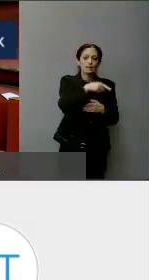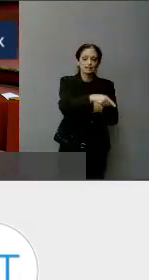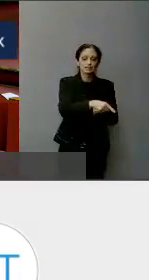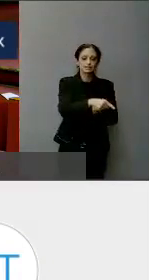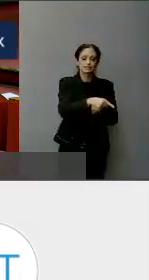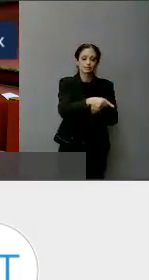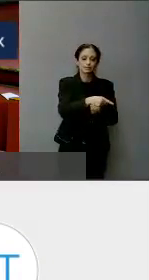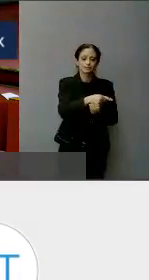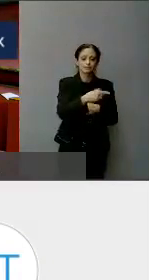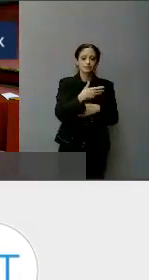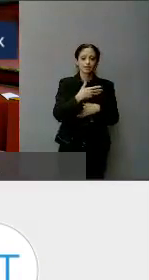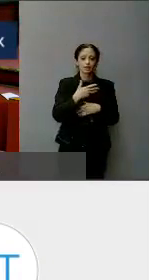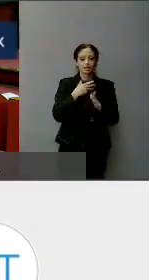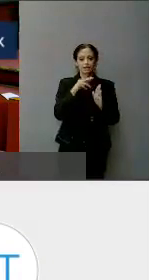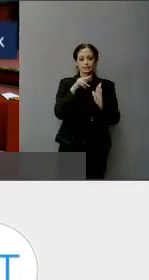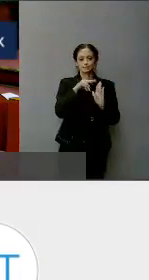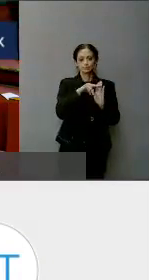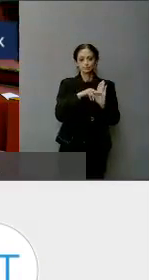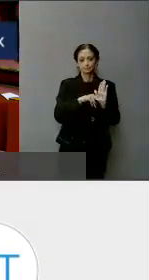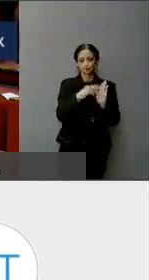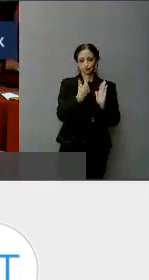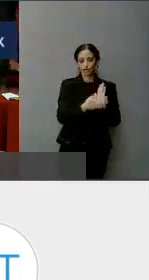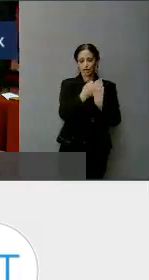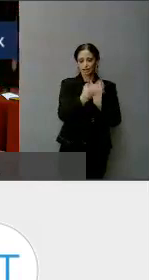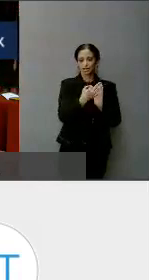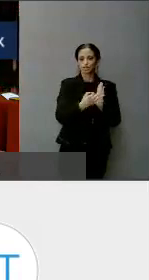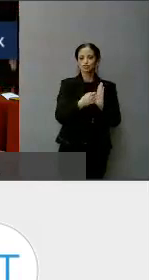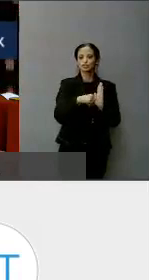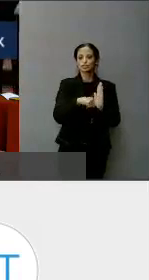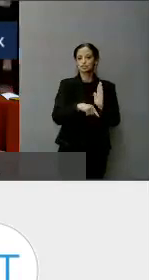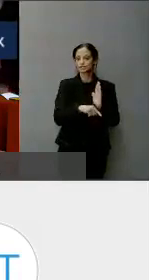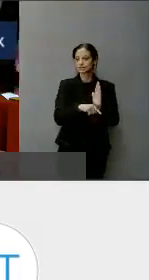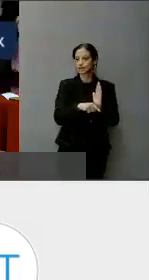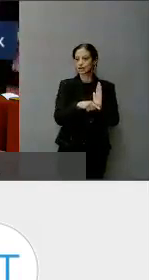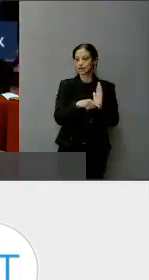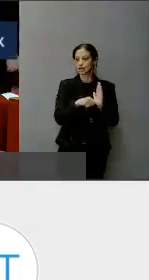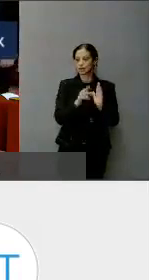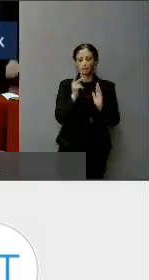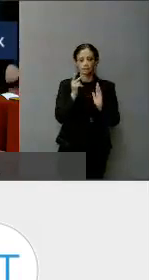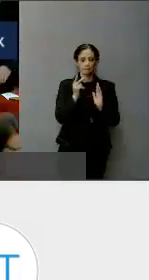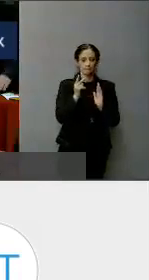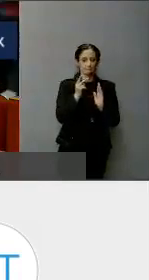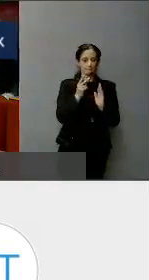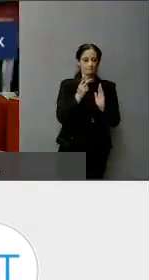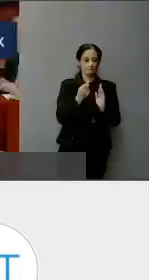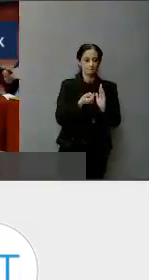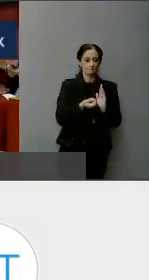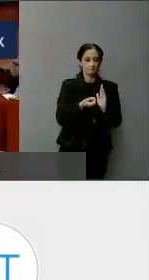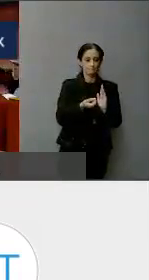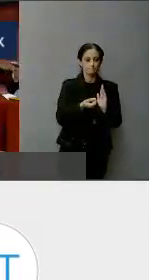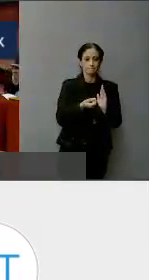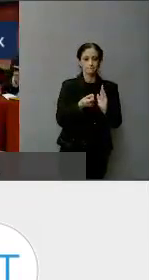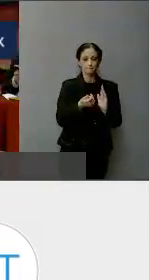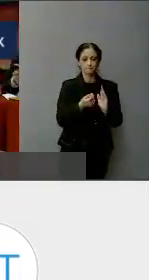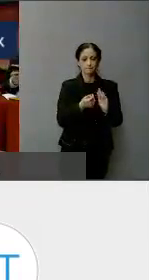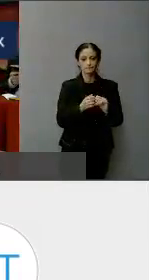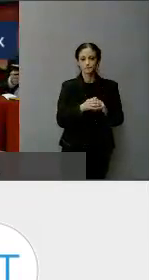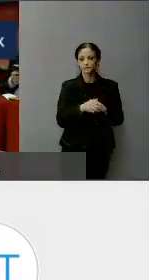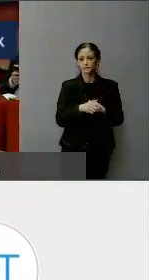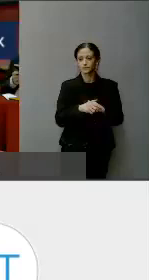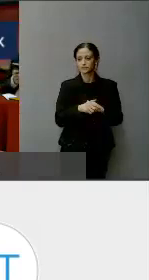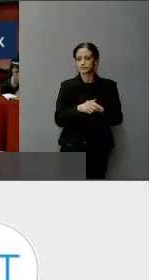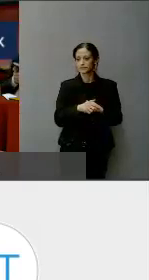cose fondamentali mi dispiace che vede sindaco altro da fare ma in effetti poi si procede poi riprenderemo per la valutazione dispiace anche